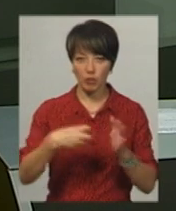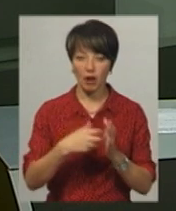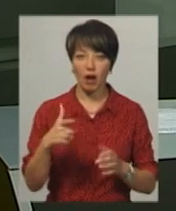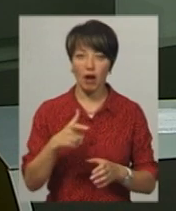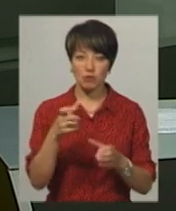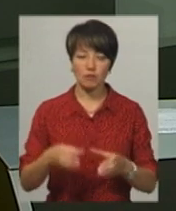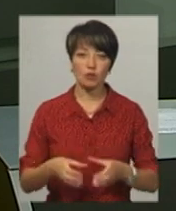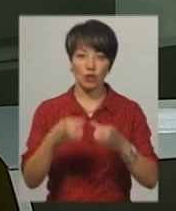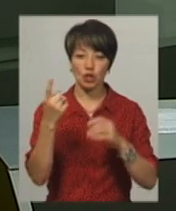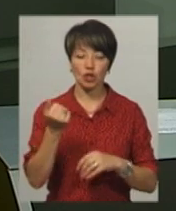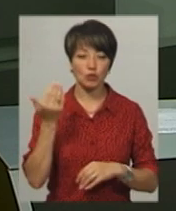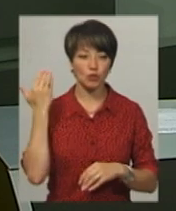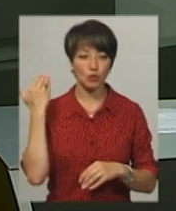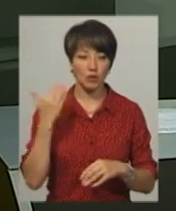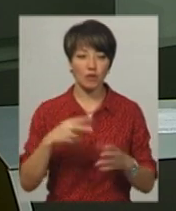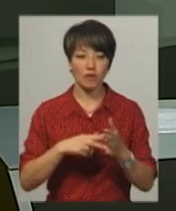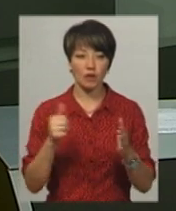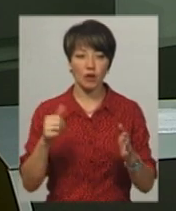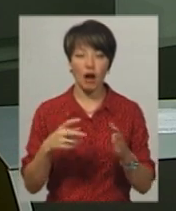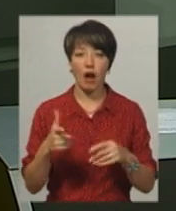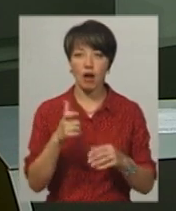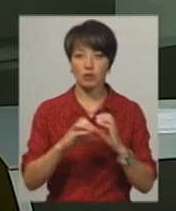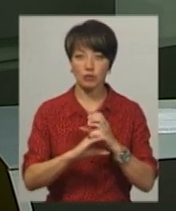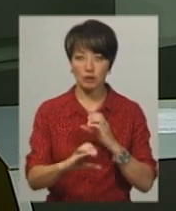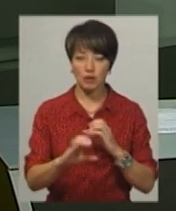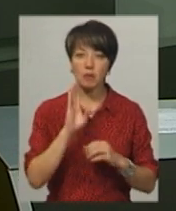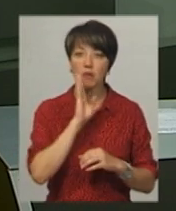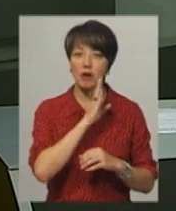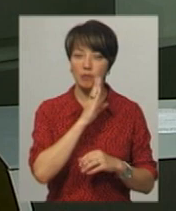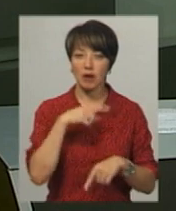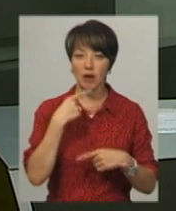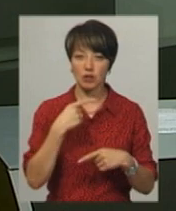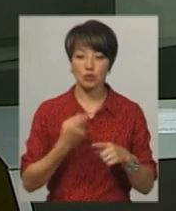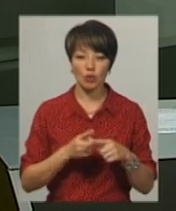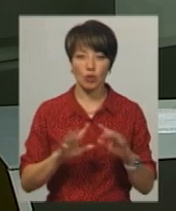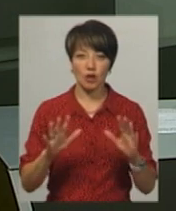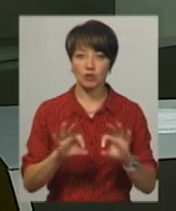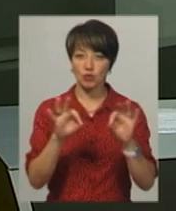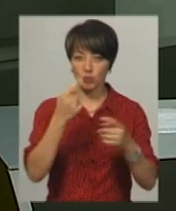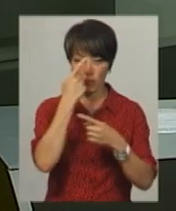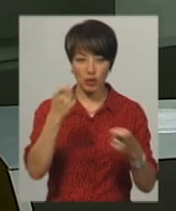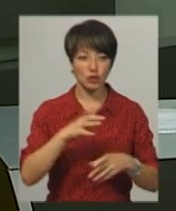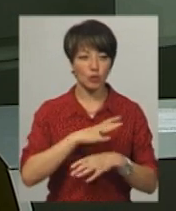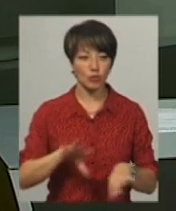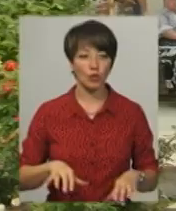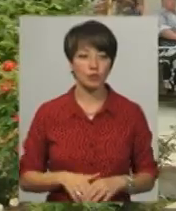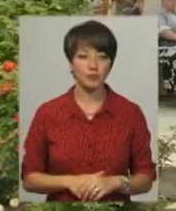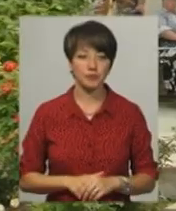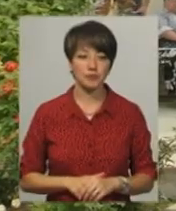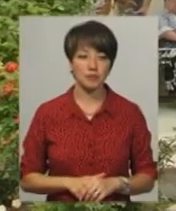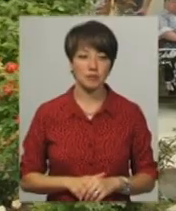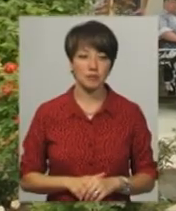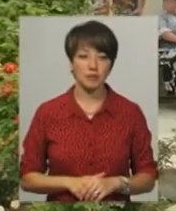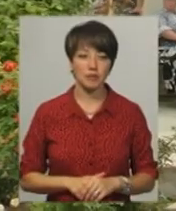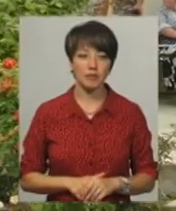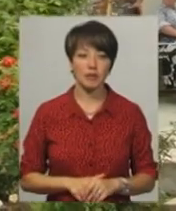газовий стояк. Тиждень тому роз'єднали газову трубу. Оксана Ленька каже, і цього разу жодних попереджень не було.